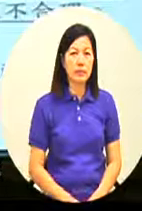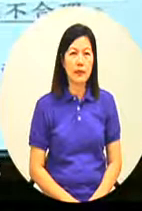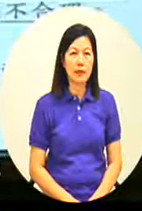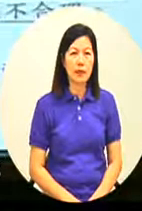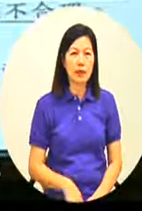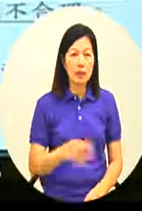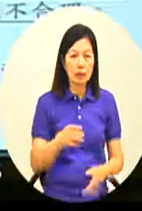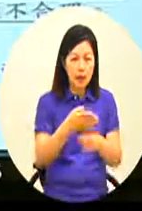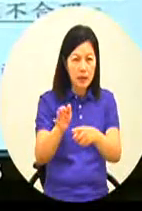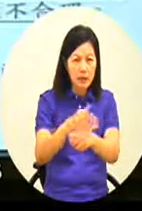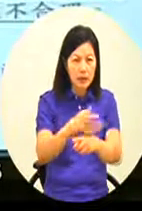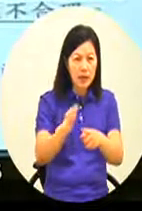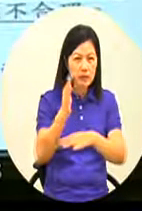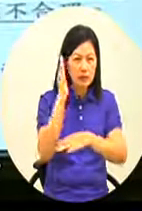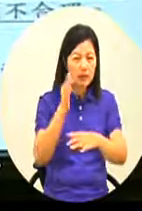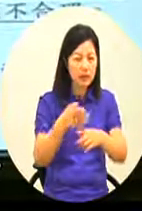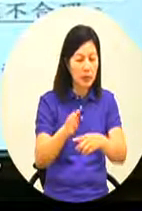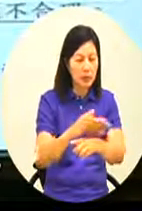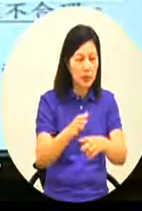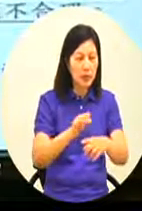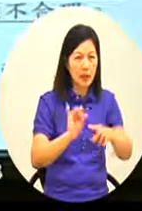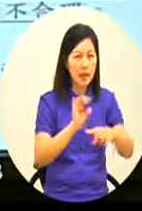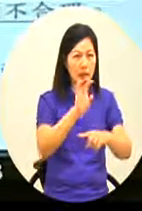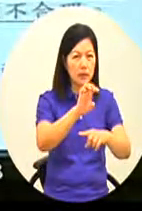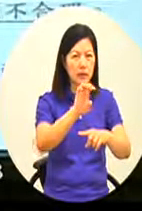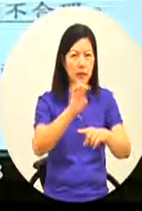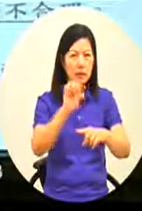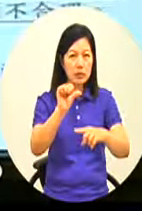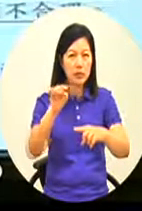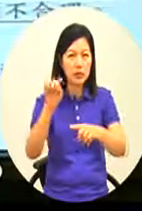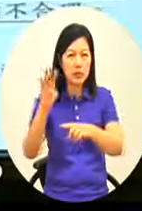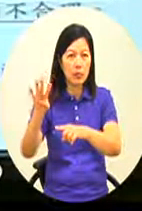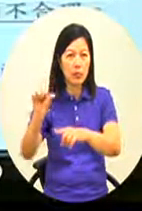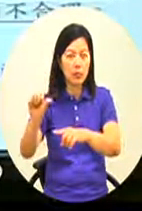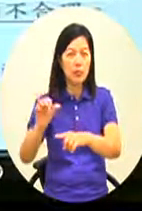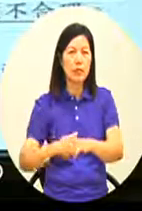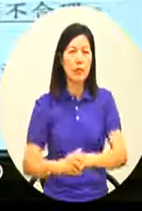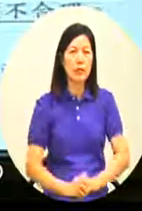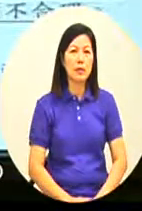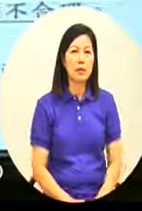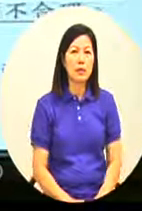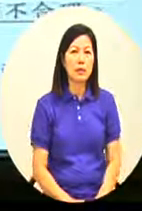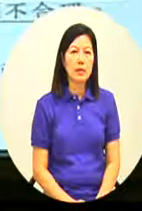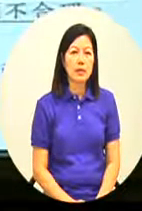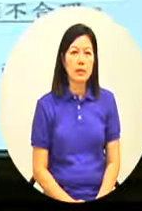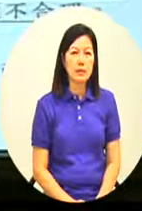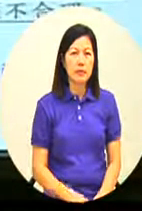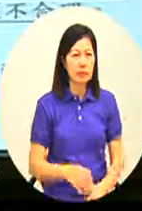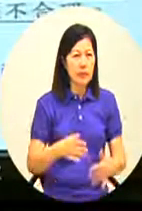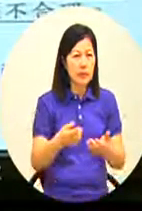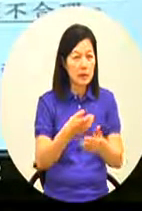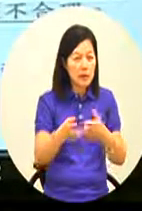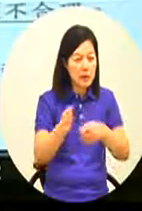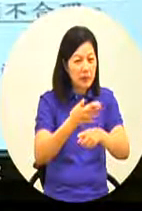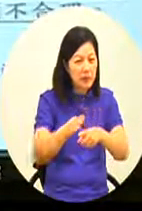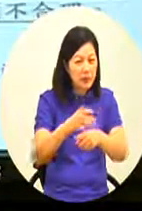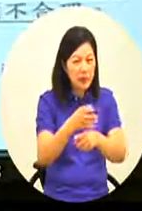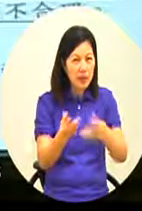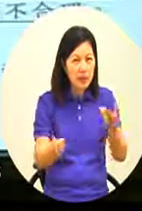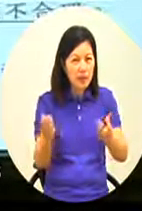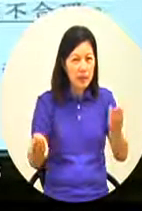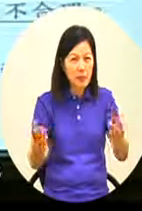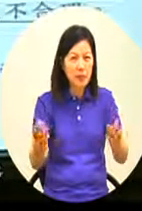例各为达55%，好，相较过去的高铁地下化各阶段中，中央及地方分配款分摊比例为高了，显